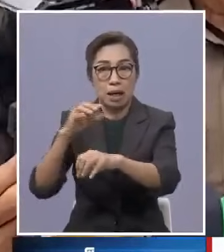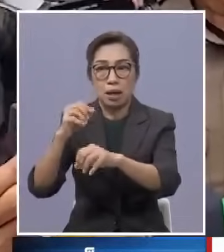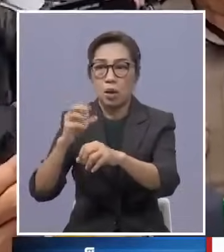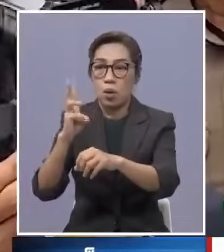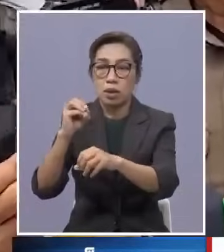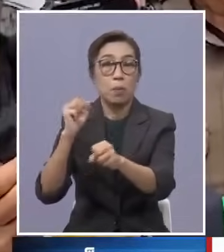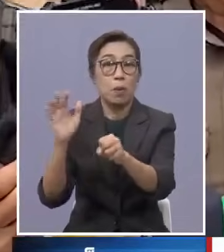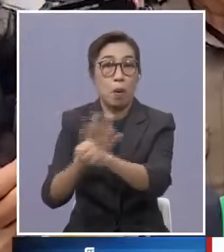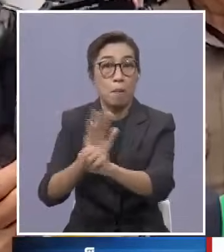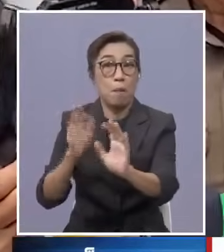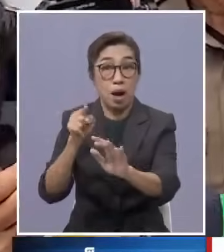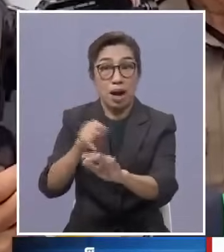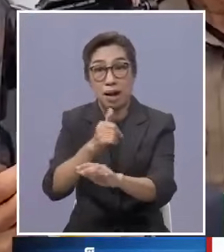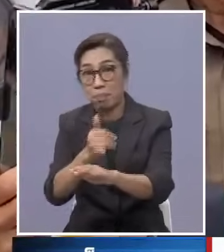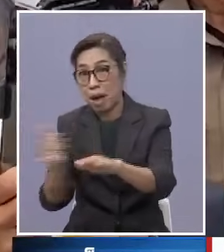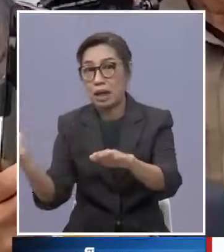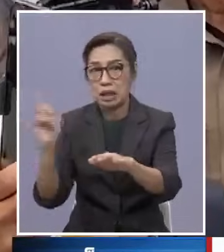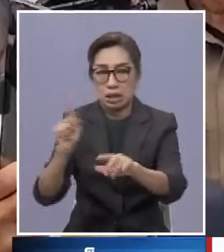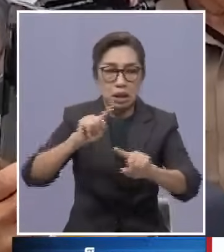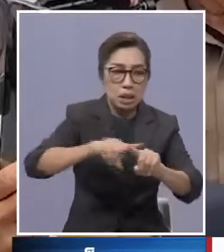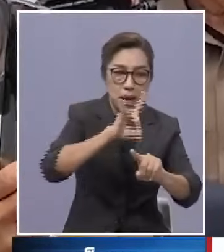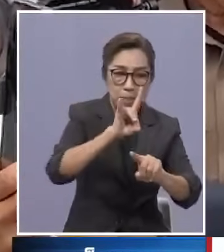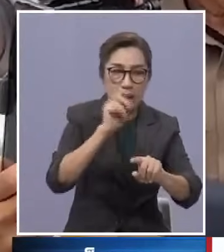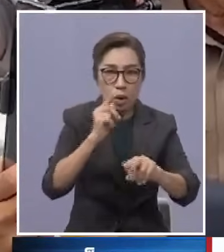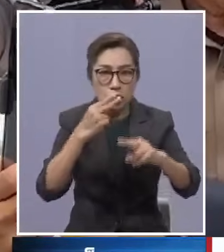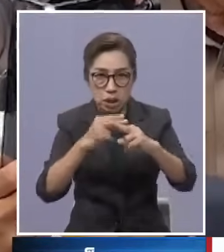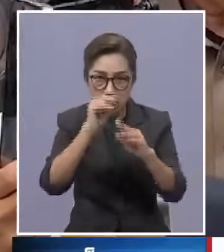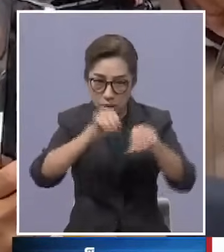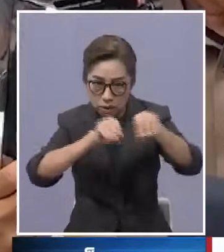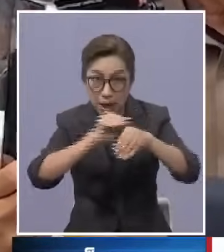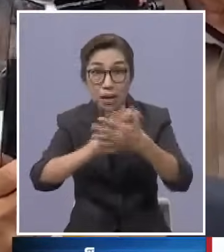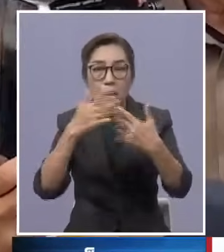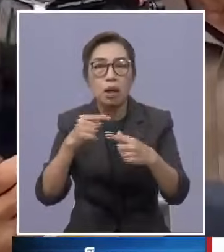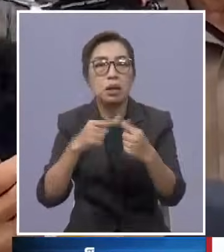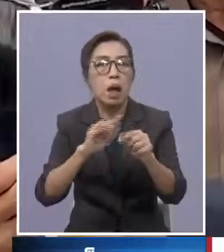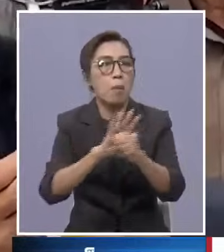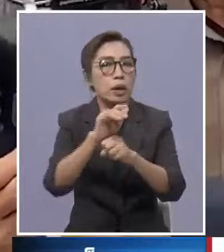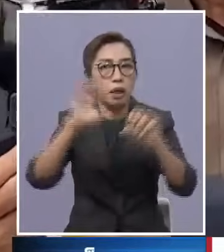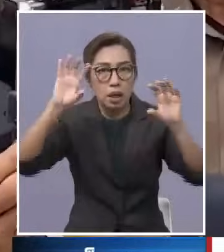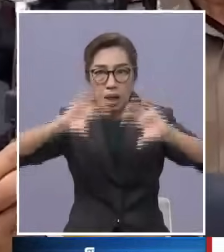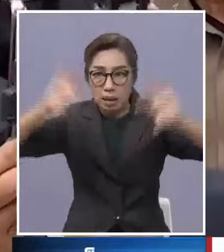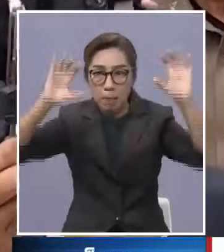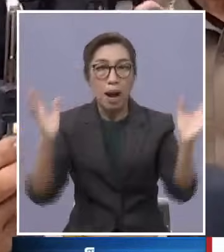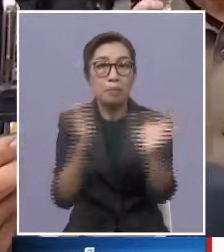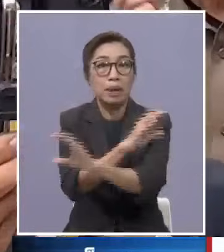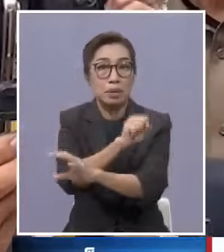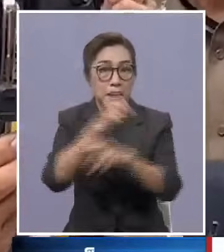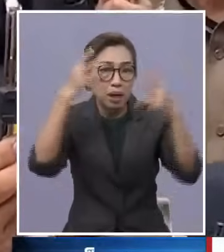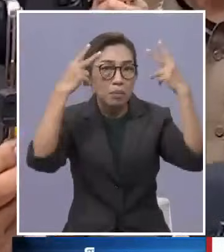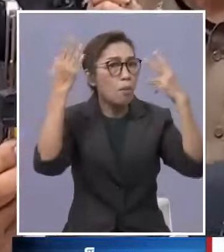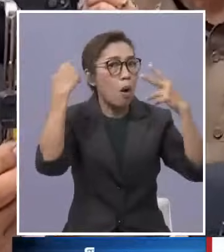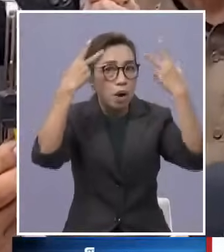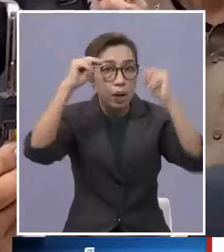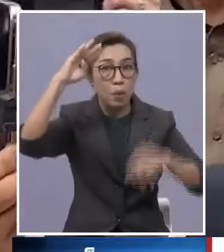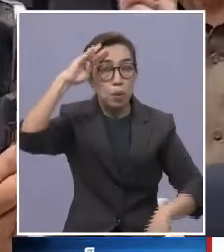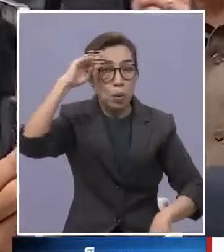ายเดือนสิงหาคมที่ผ่านมาแล้วบังเอิญว่ามันเป็นช่วงเปลี่ยนผ่านรัฐบาลพลเอกประยุทธ์จันทร์โอชารักษาการนายกเวลานั้น